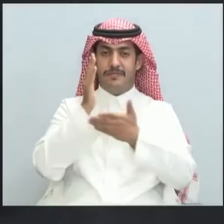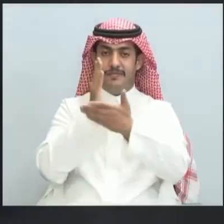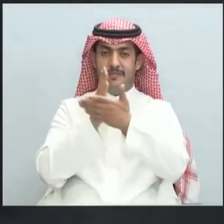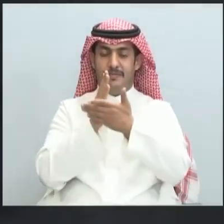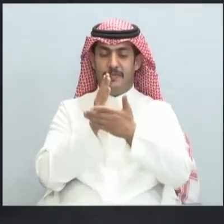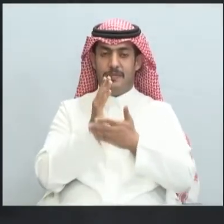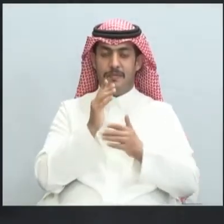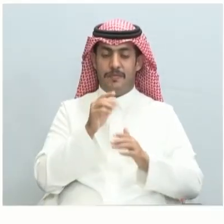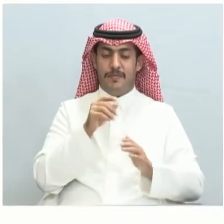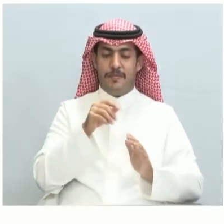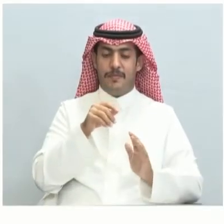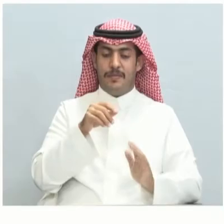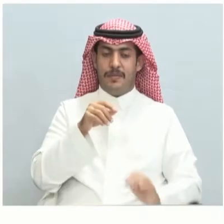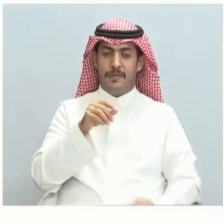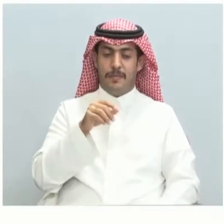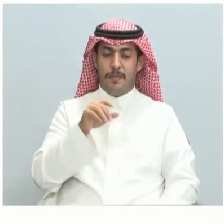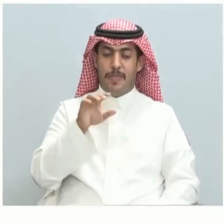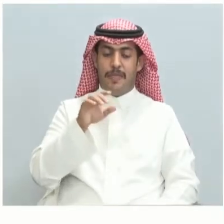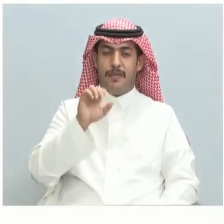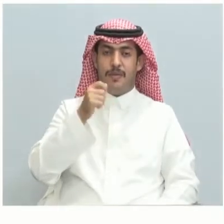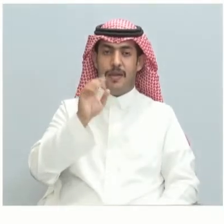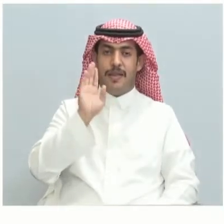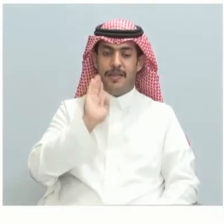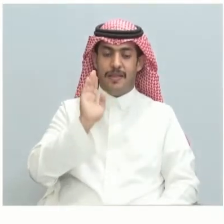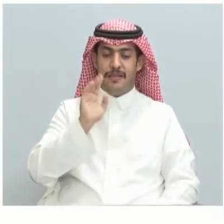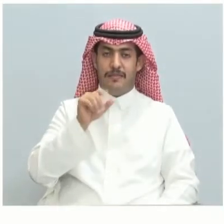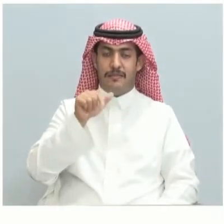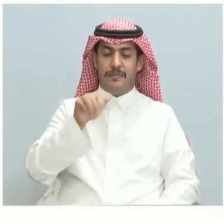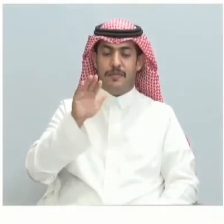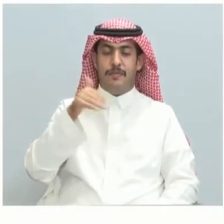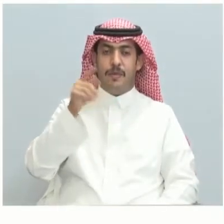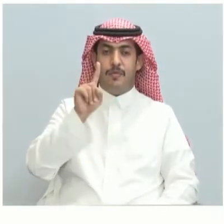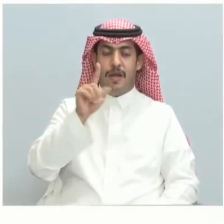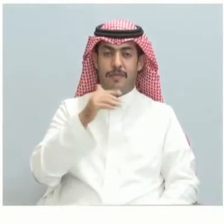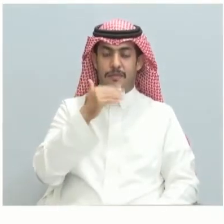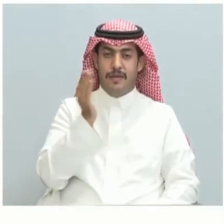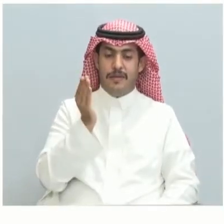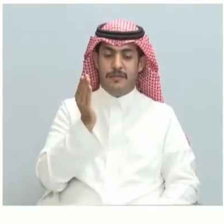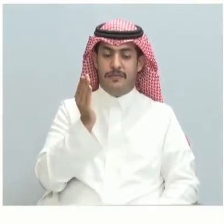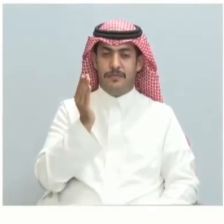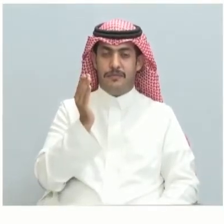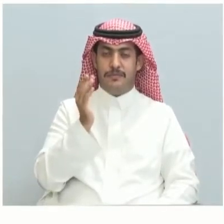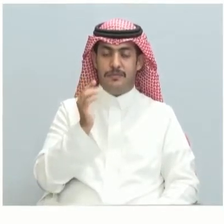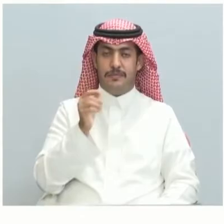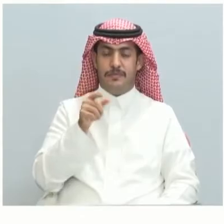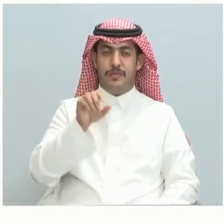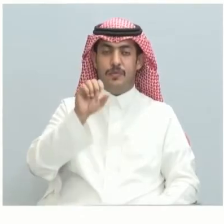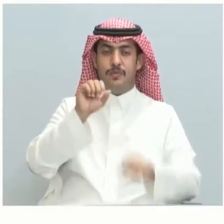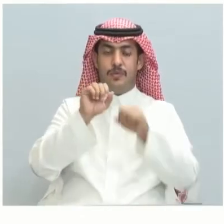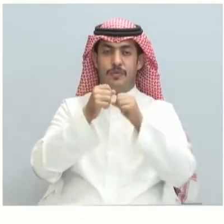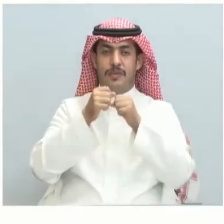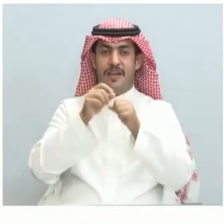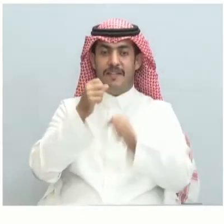وبناتي من الكسور الاعتياديه بارك الله فيكم بعد الواحد نبدا بارك الله فيكم في الكسور